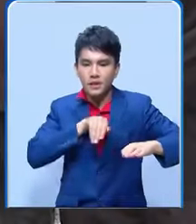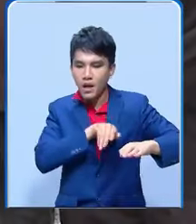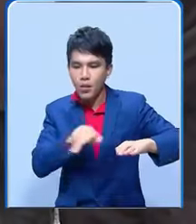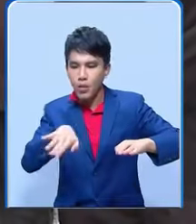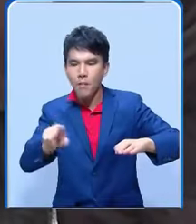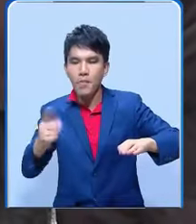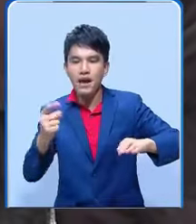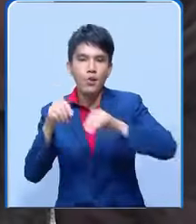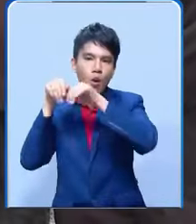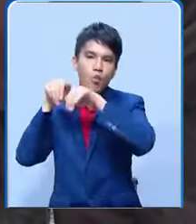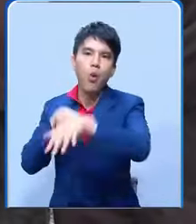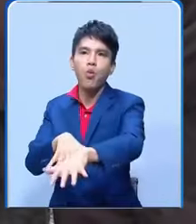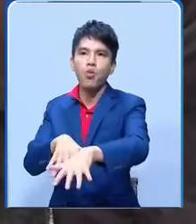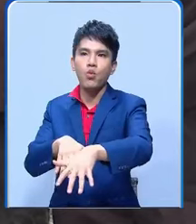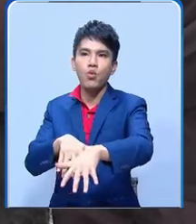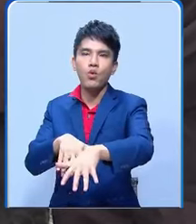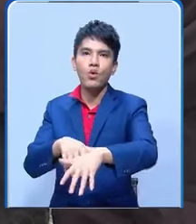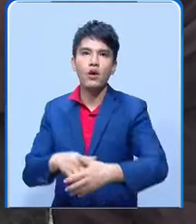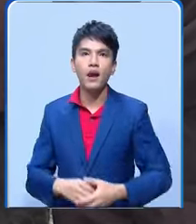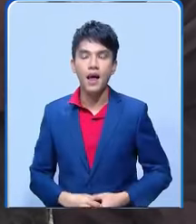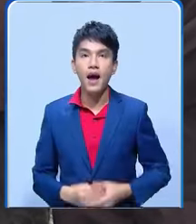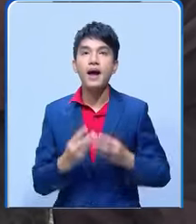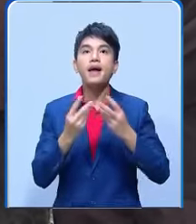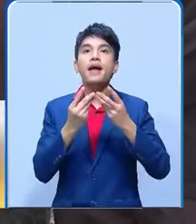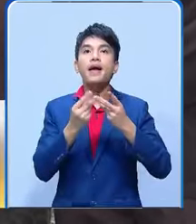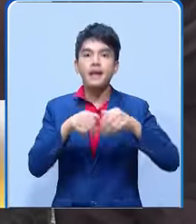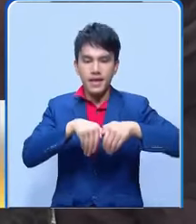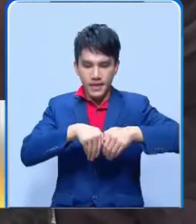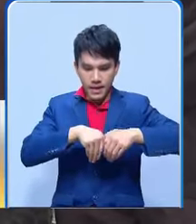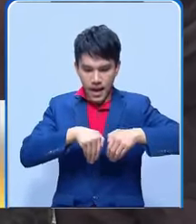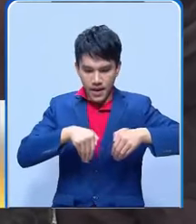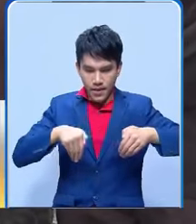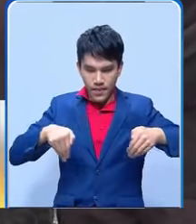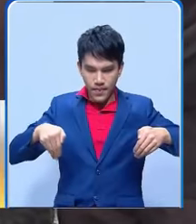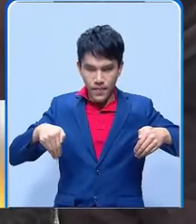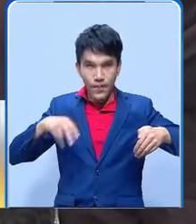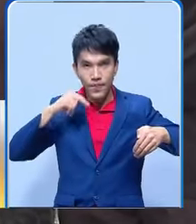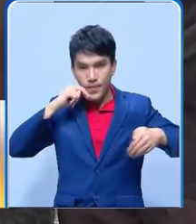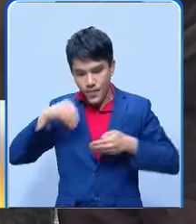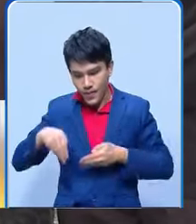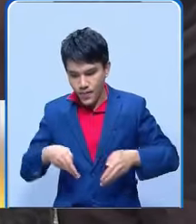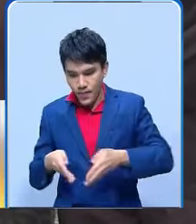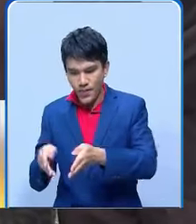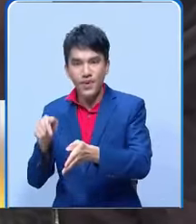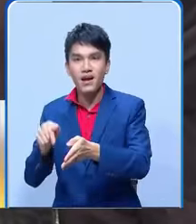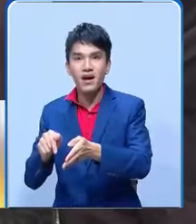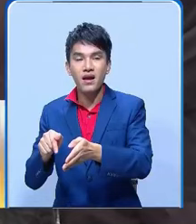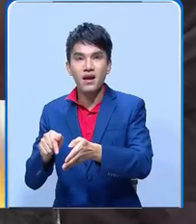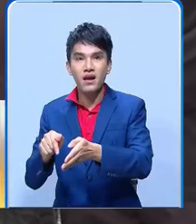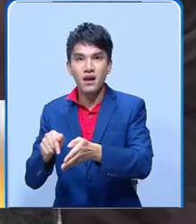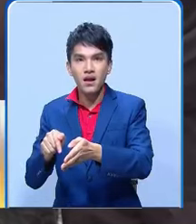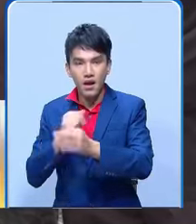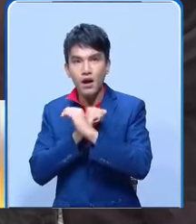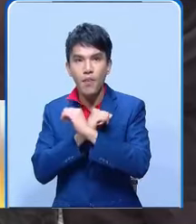เราเจอคันดินที่กั้นเป็นแนวตรงนี้นะครับแล้วก็มีคูระบายน้ำซึ่งทางวัดได้ดำเนินการป้องกัน